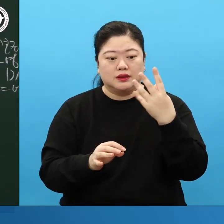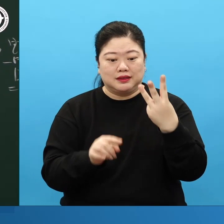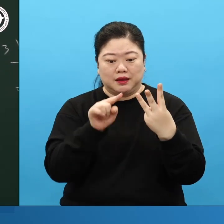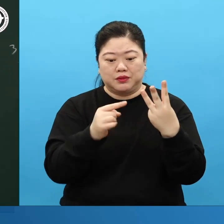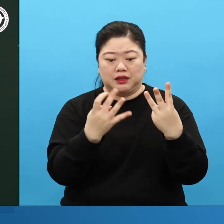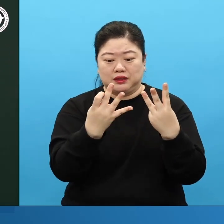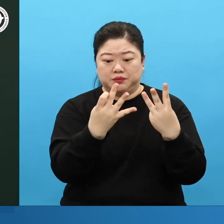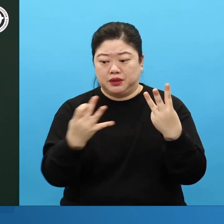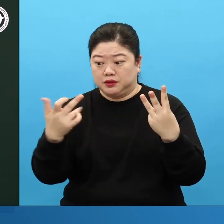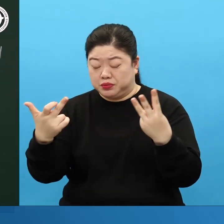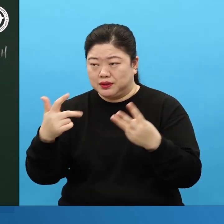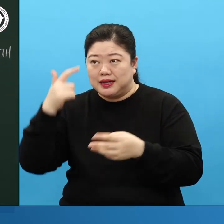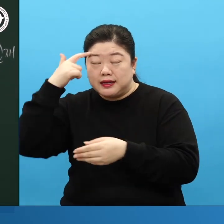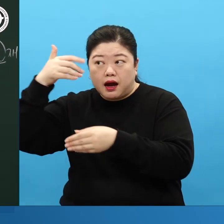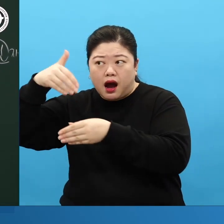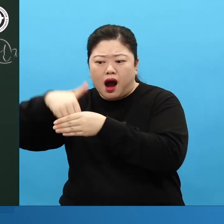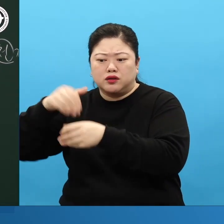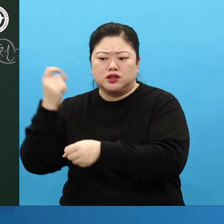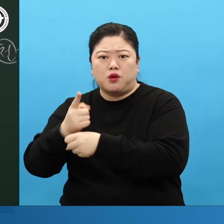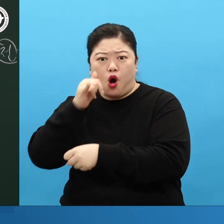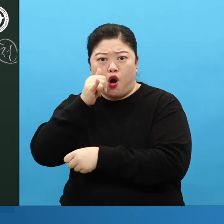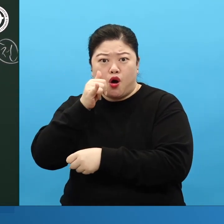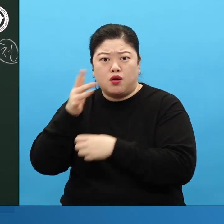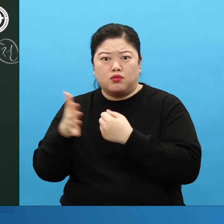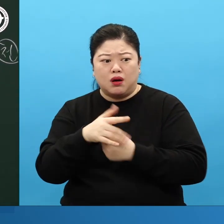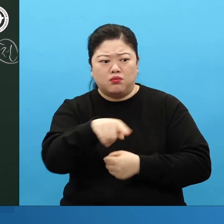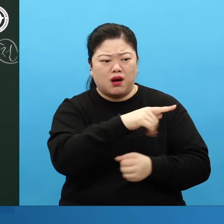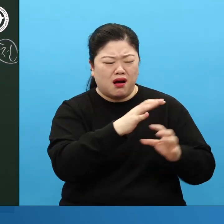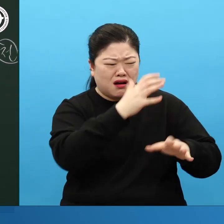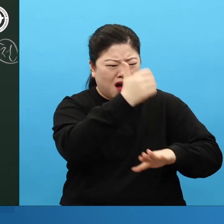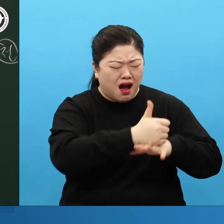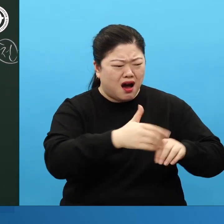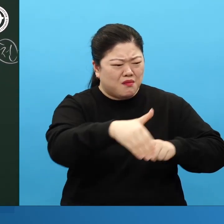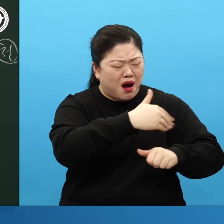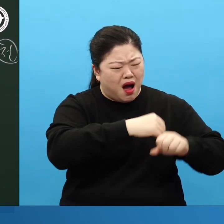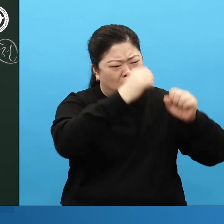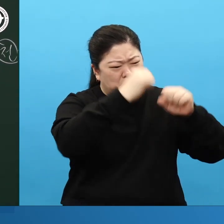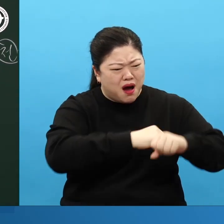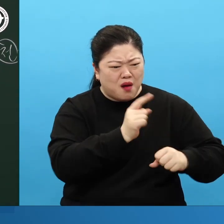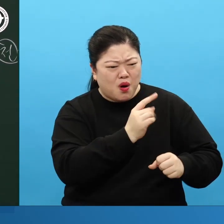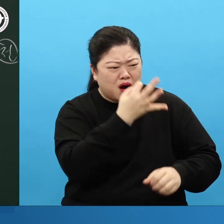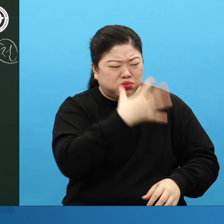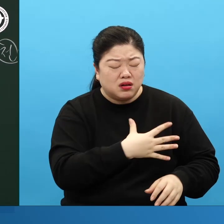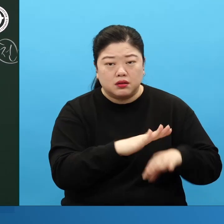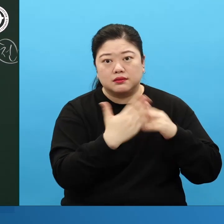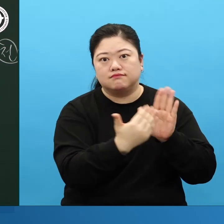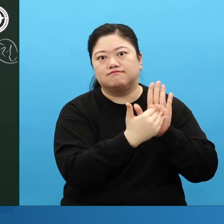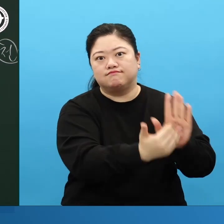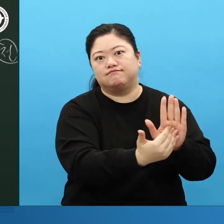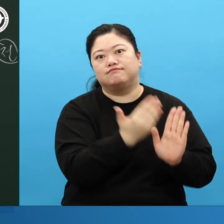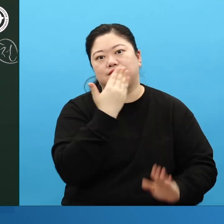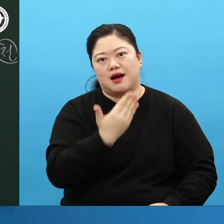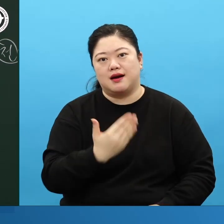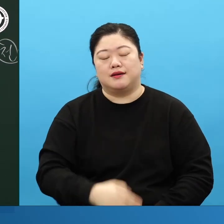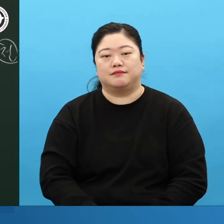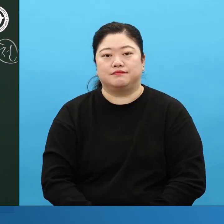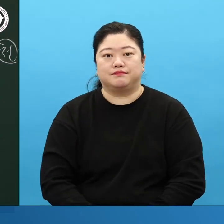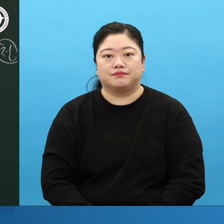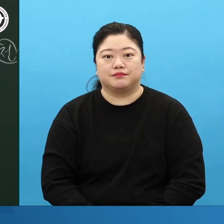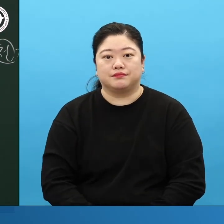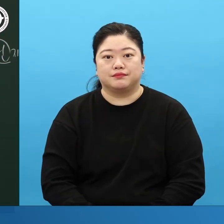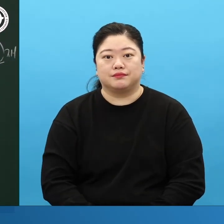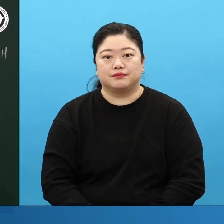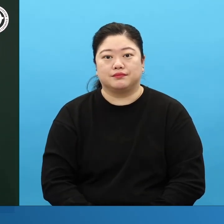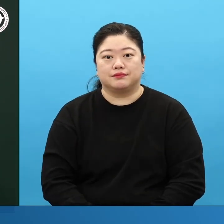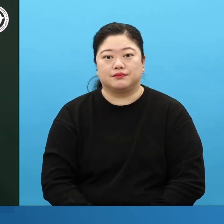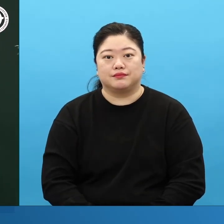tienen grabado van a poder vencer eso. 자, 그리고 실제 능력은 내게서도 나오지만 위에서